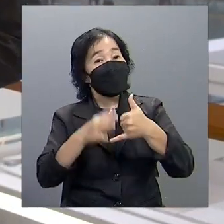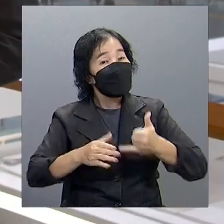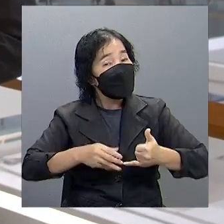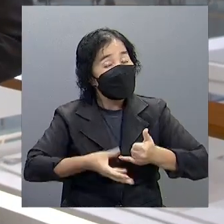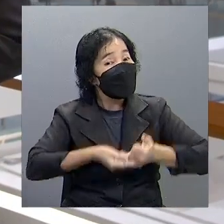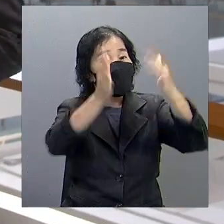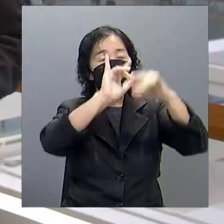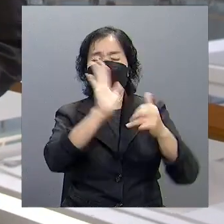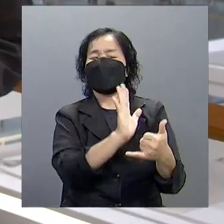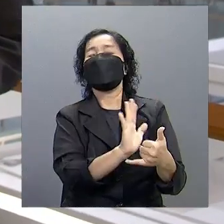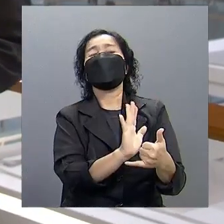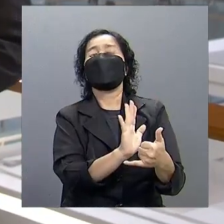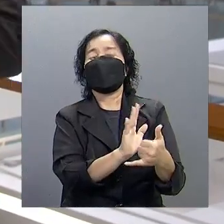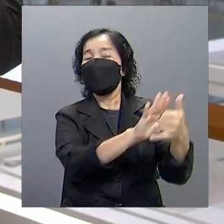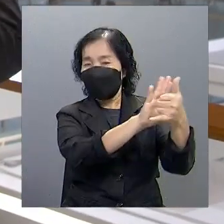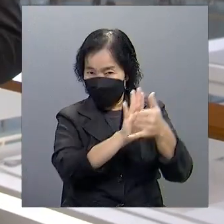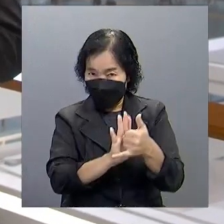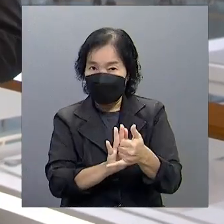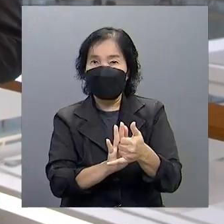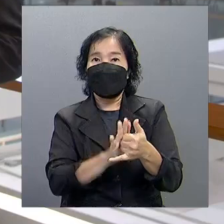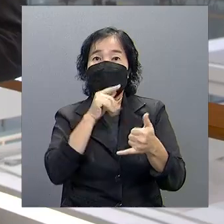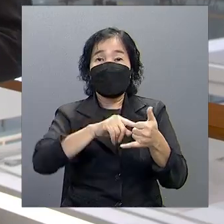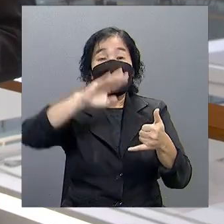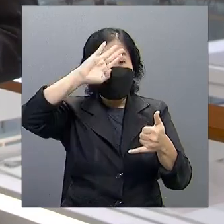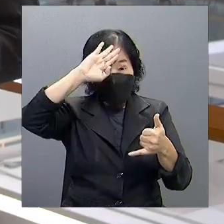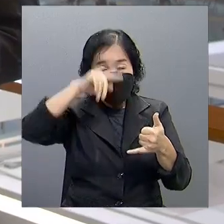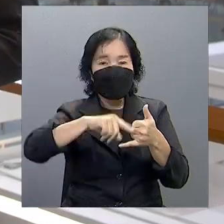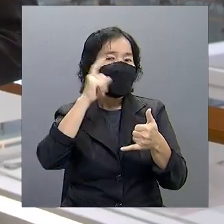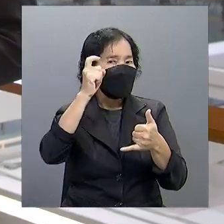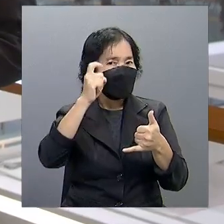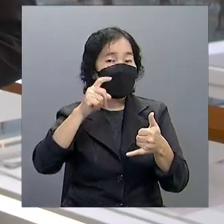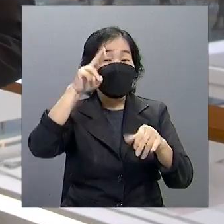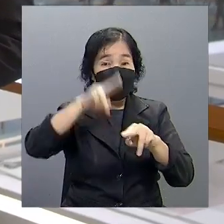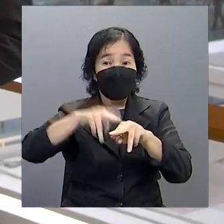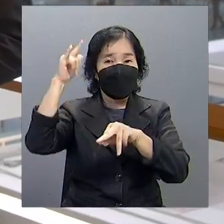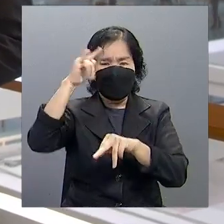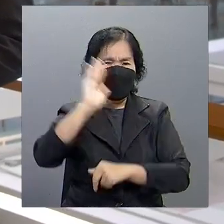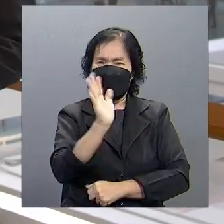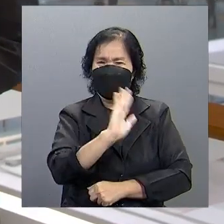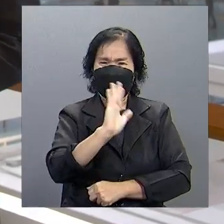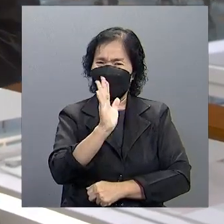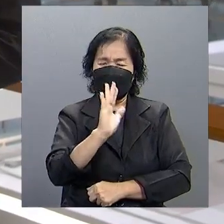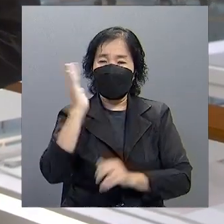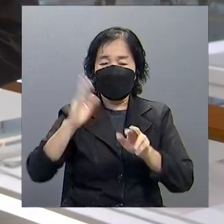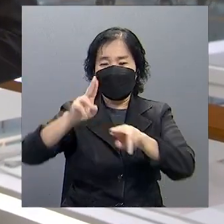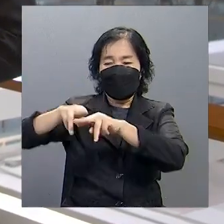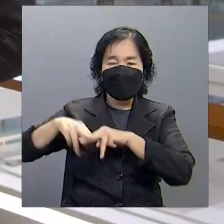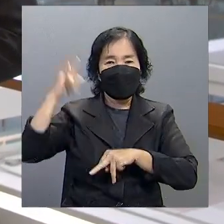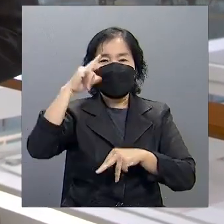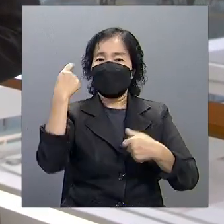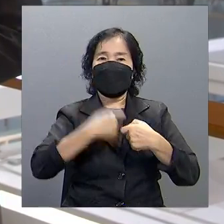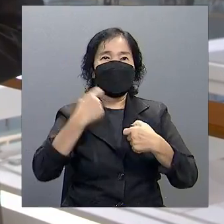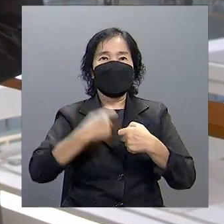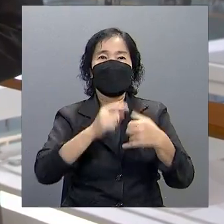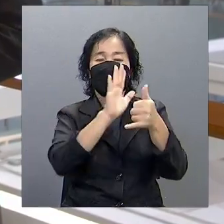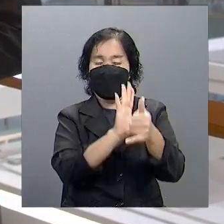ไม่ส่งกลับ ถ้าเราสงสัยป่วยนี่เป็นความอันตรายต่อคนบนเครื่องบินเน า ะ ถ้าส่งกลับขึ้นไปคนบนเครื่องก็จะเดือดร้อนอีก ใช่ครับ เพราะนั่นคือส่งกลับ